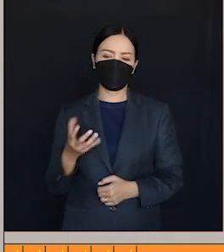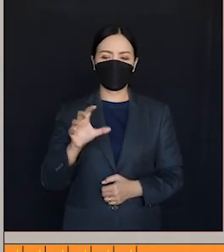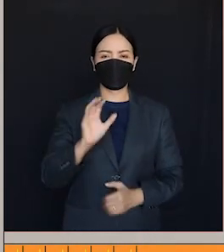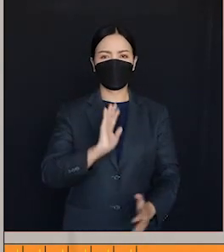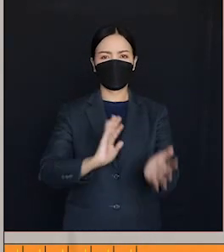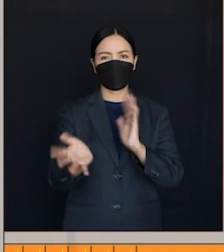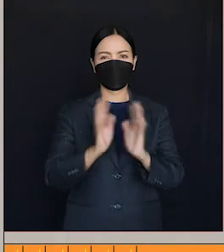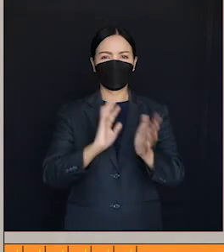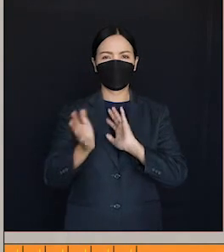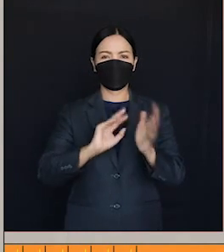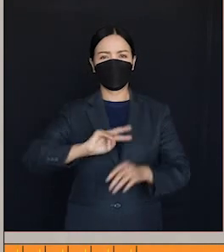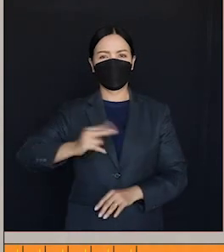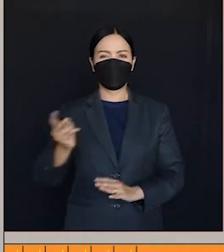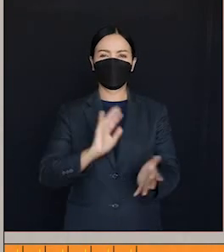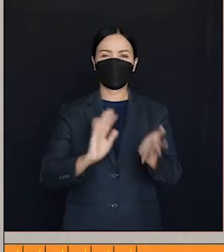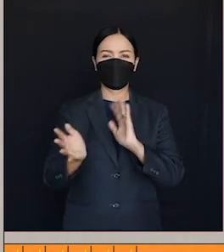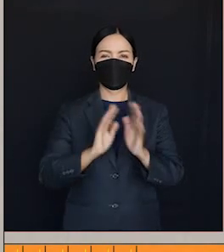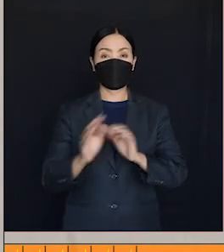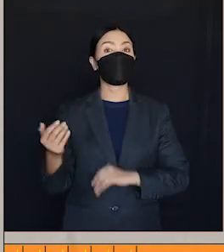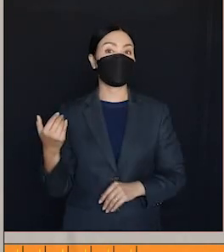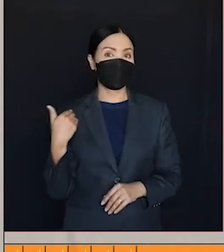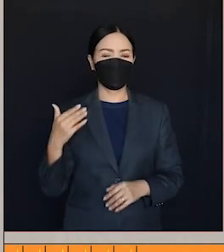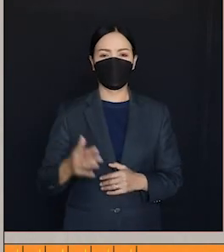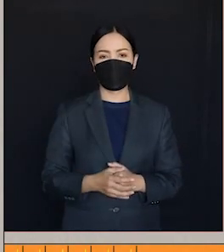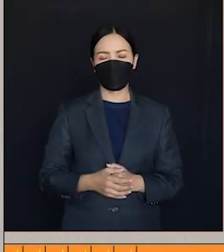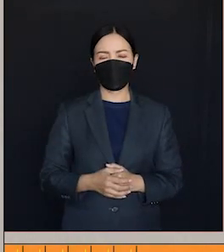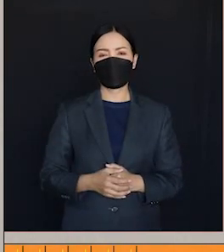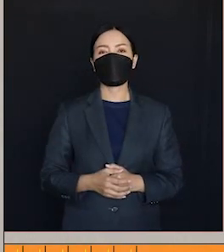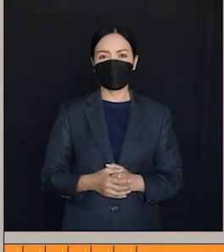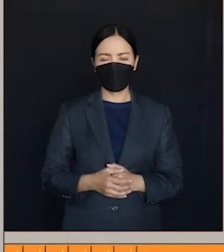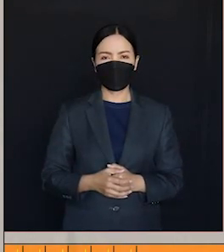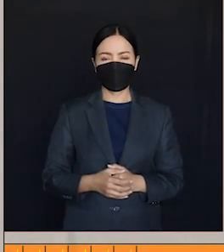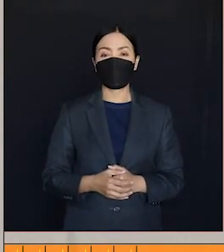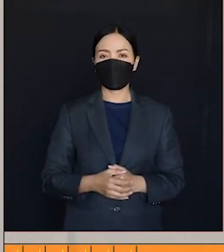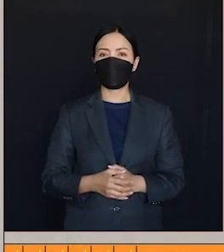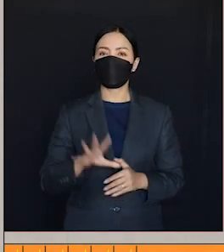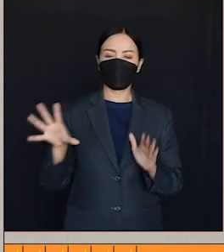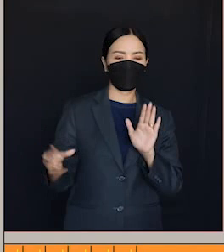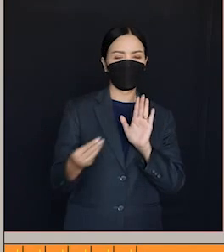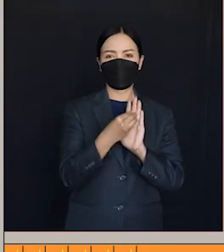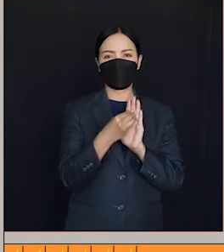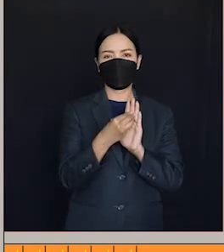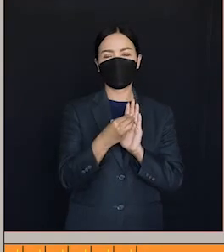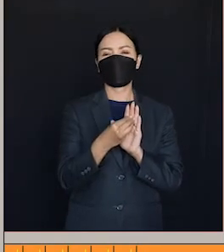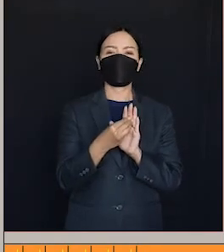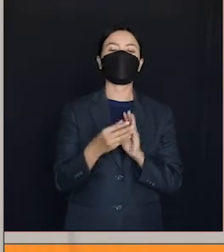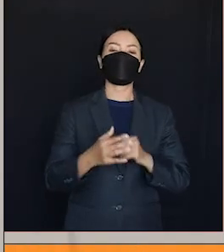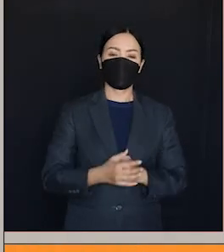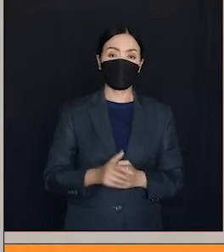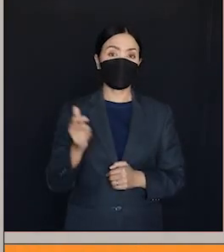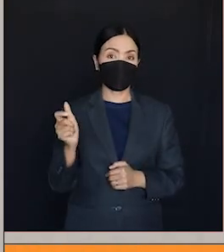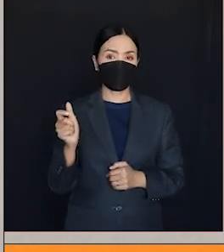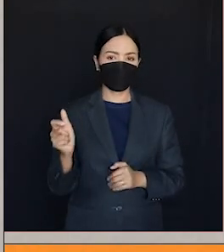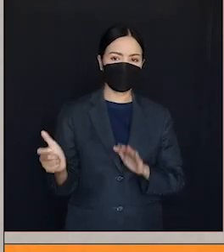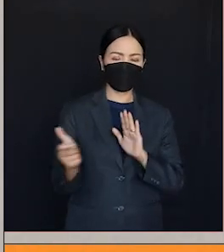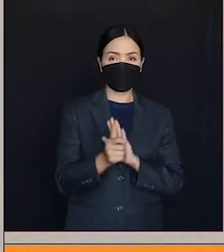ป็นภาษามือให้นะคะแล้วก็ดึงโค้ดนะคะไปติดที่เอกสารถ้าเอาระ